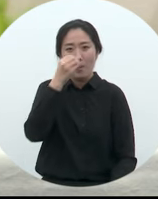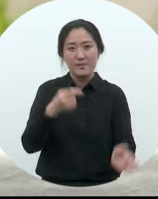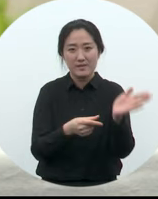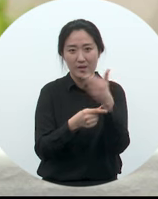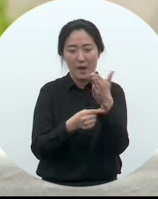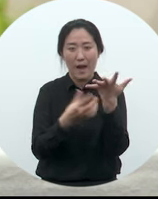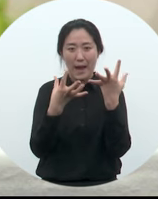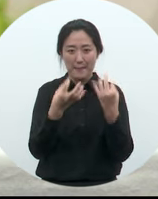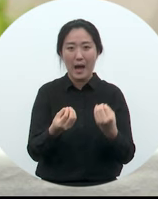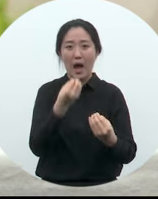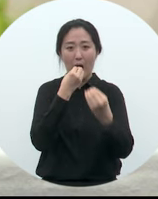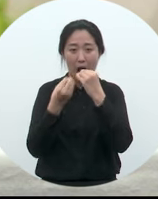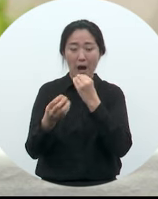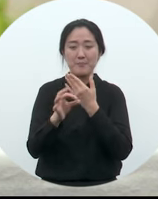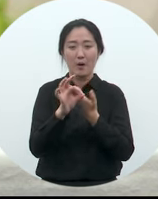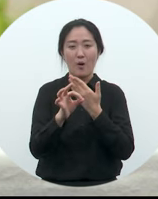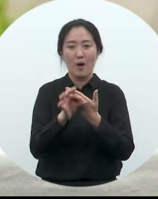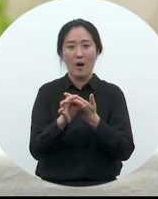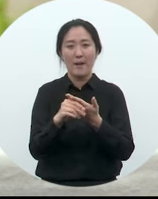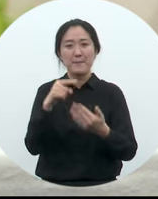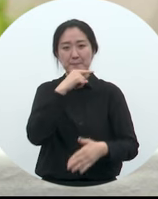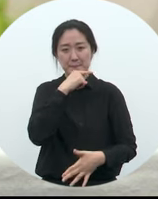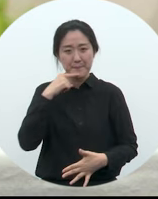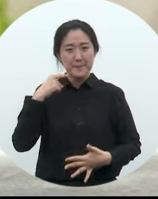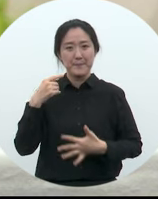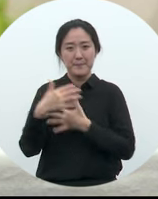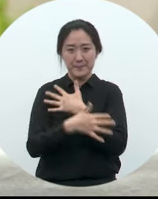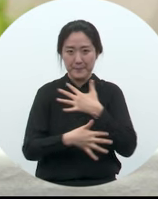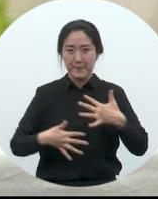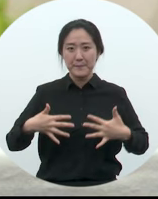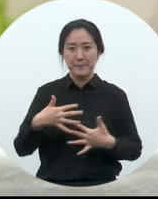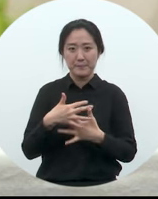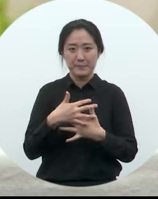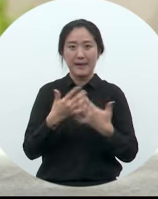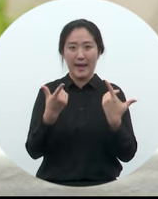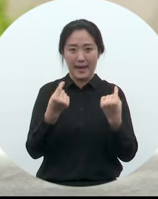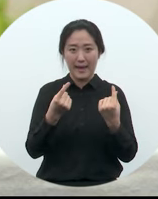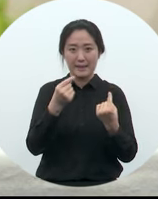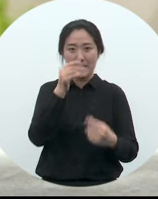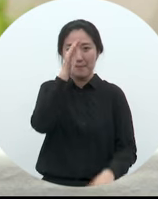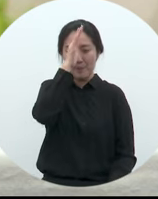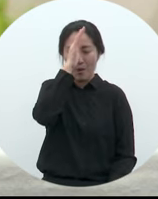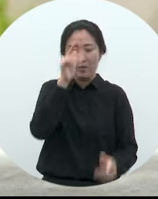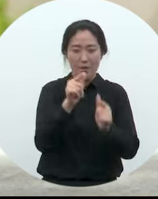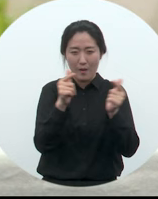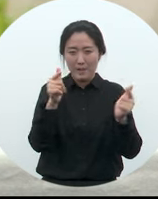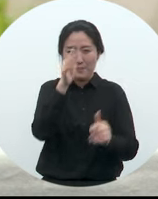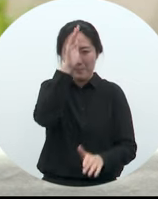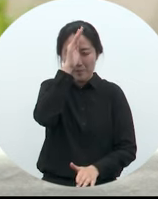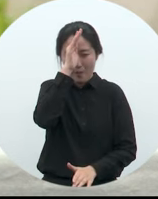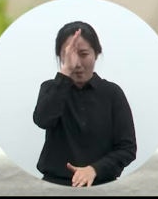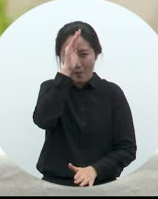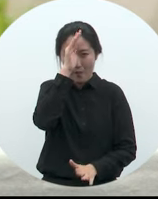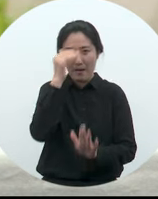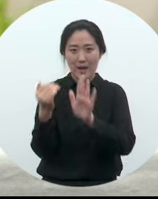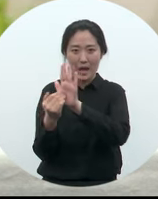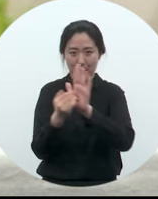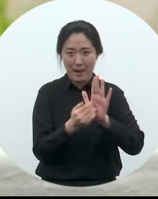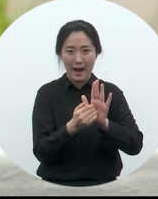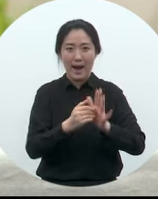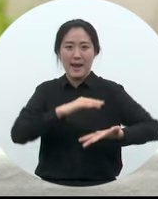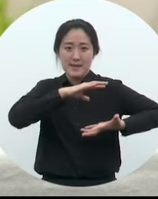이 고등어 같은 것을 많이 먹게 되면은 신장에 혈액을 공급해주는 관상동맥 질환 같은 것들을 예방해주기